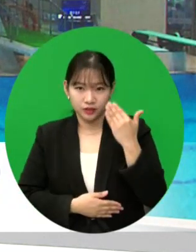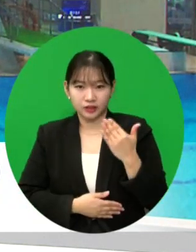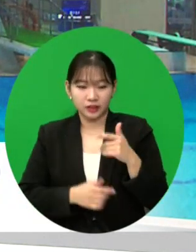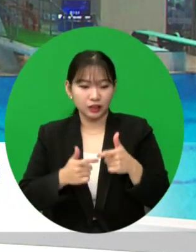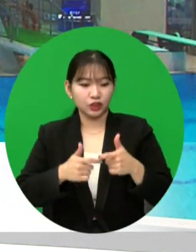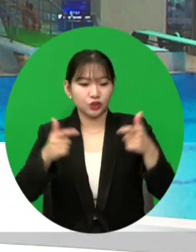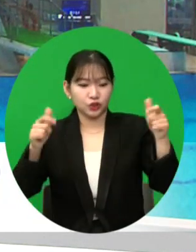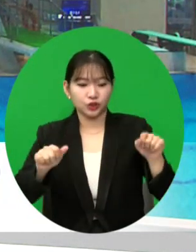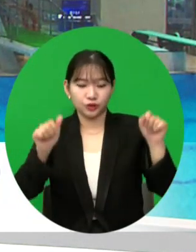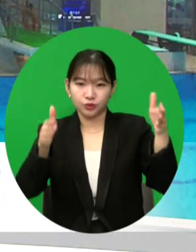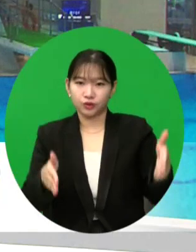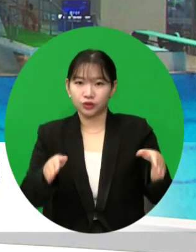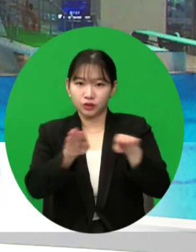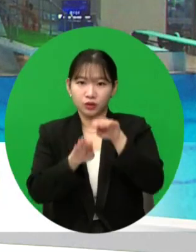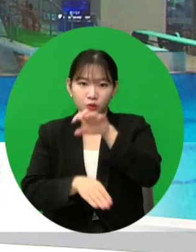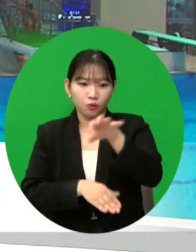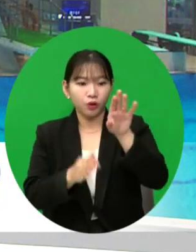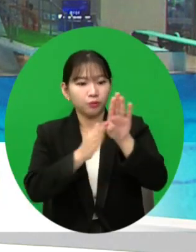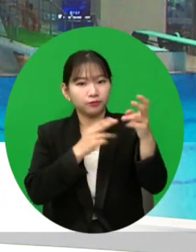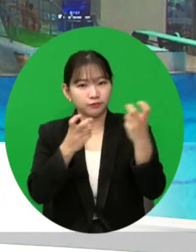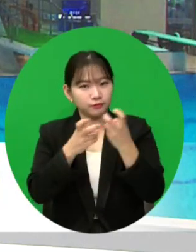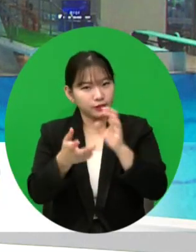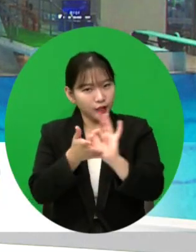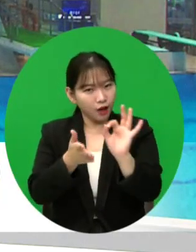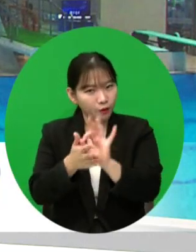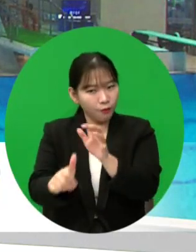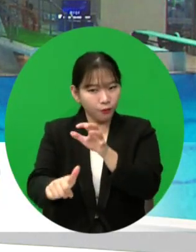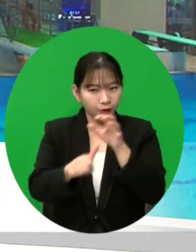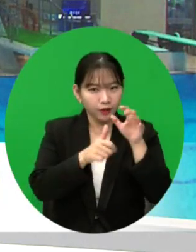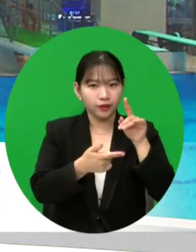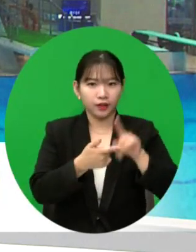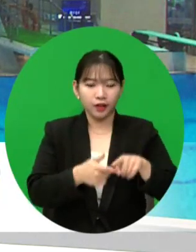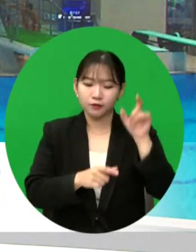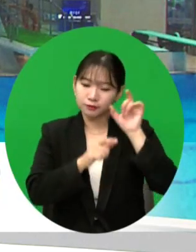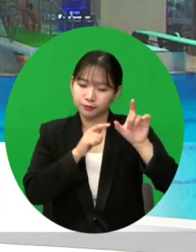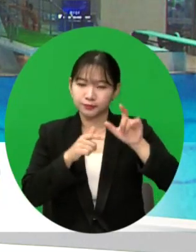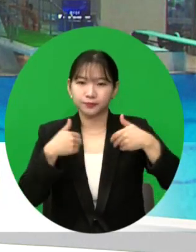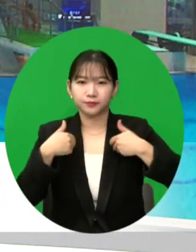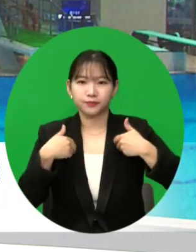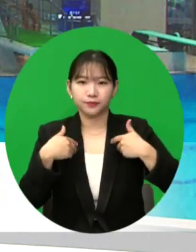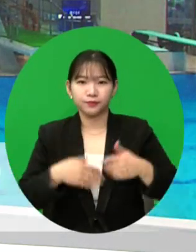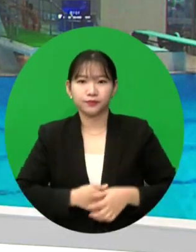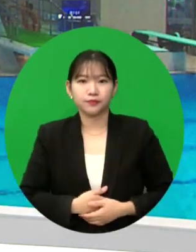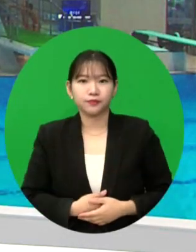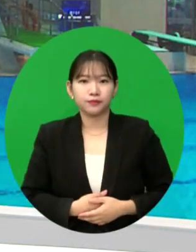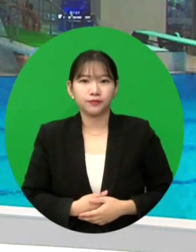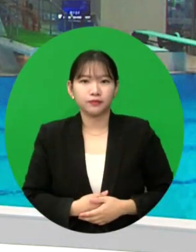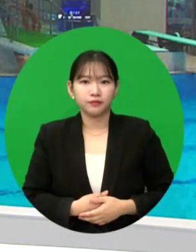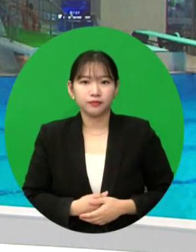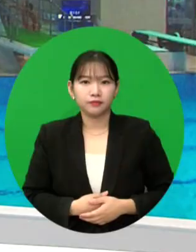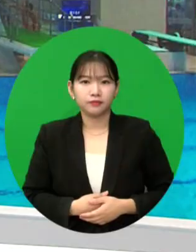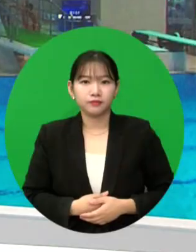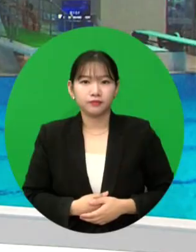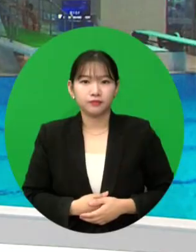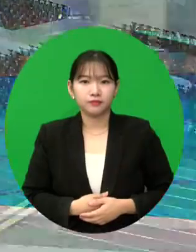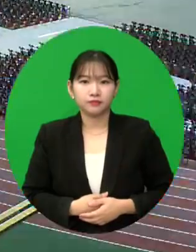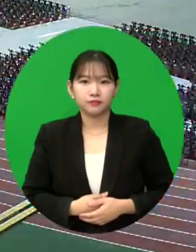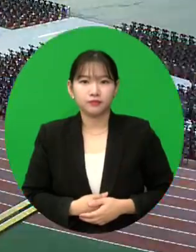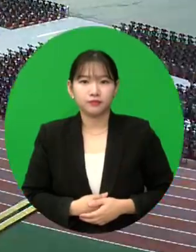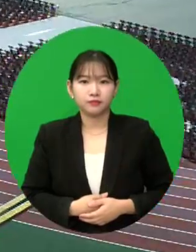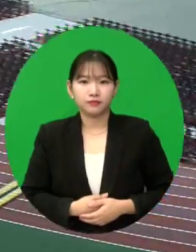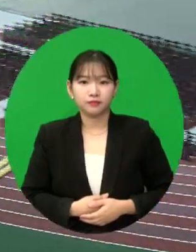늘어난 체육시설들을 앞으로 어떻게 활용할 것인지 고민이 필요해 보입니다. 박종호 기자입니다.